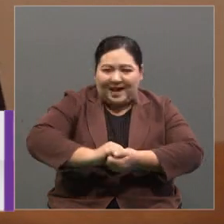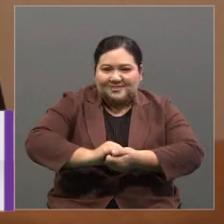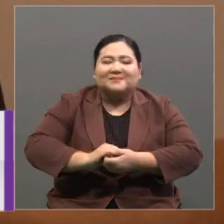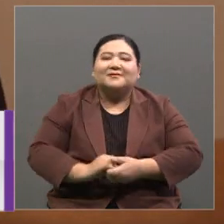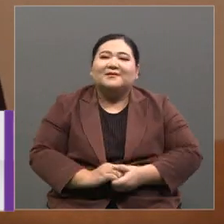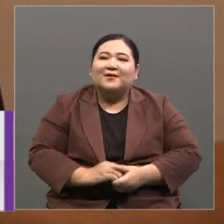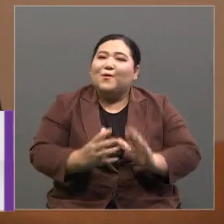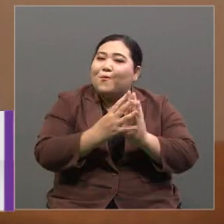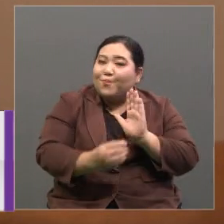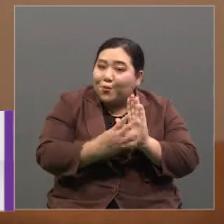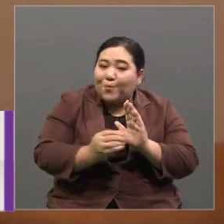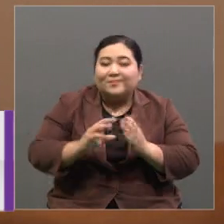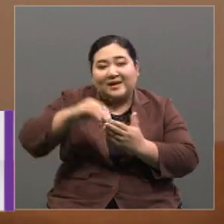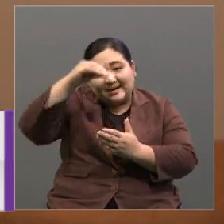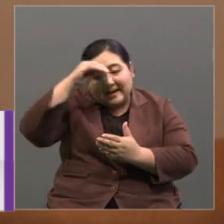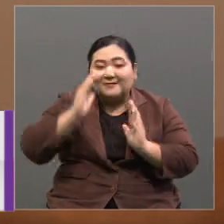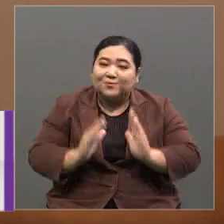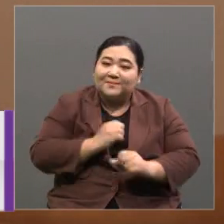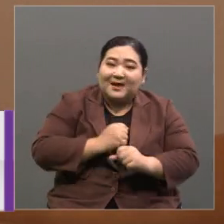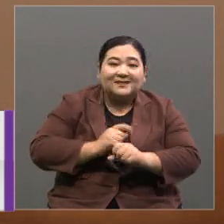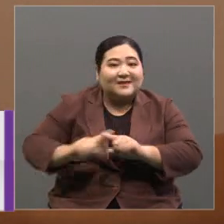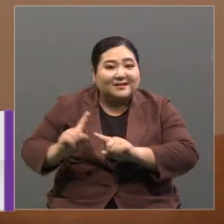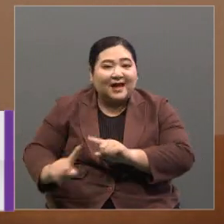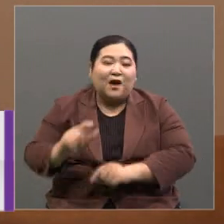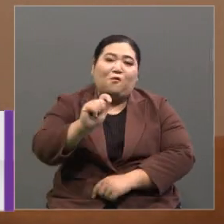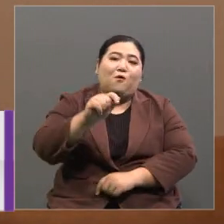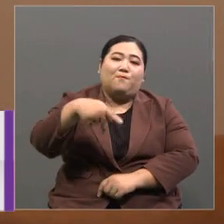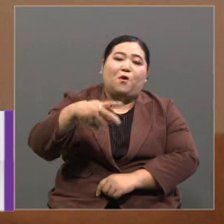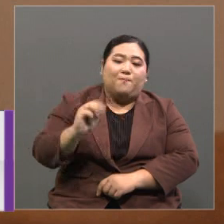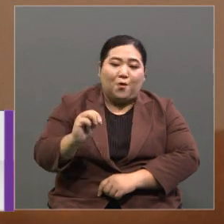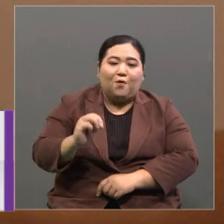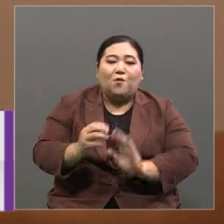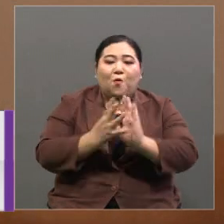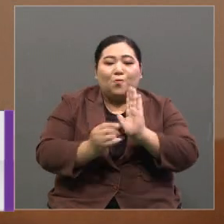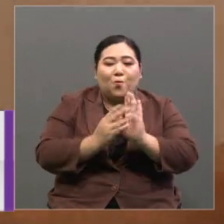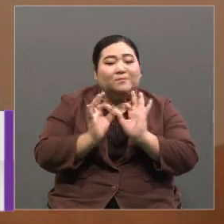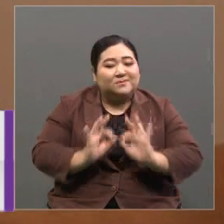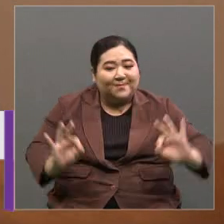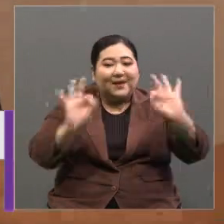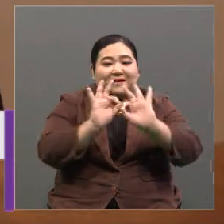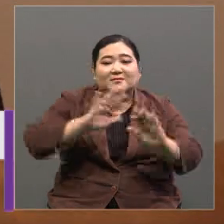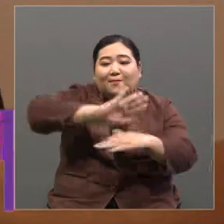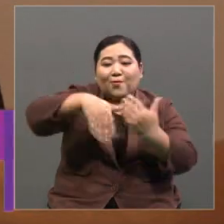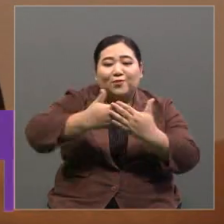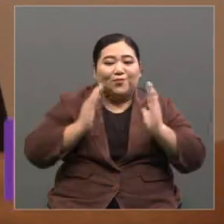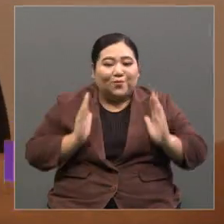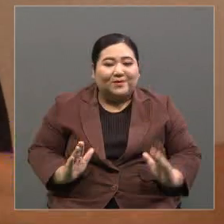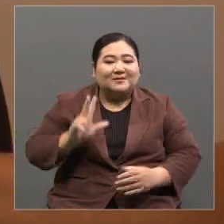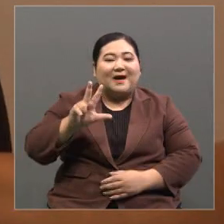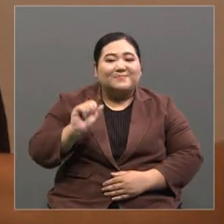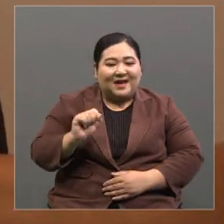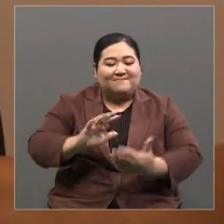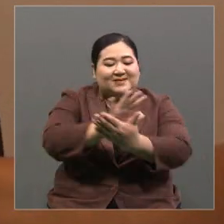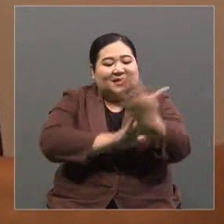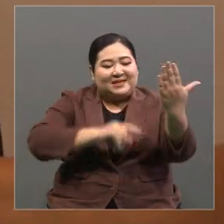ให้มีการอบรมบุคลากรอพมซึ่งถือว่าเป็นหัวใจสำคัญครับปัจจุบันเรามีอยู่กว่า3แสนชีวิตทั่วประเทศนะครับแล้ววันนี้เรา